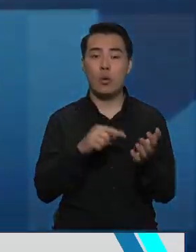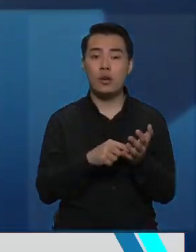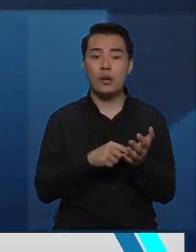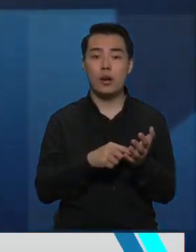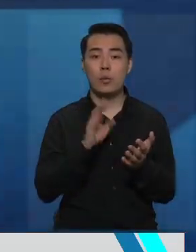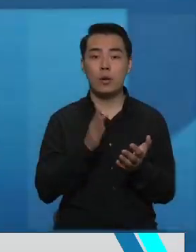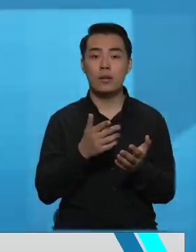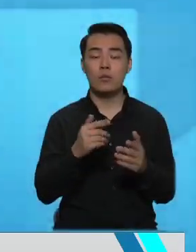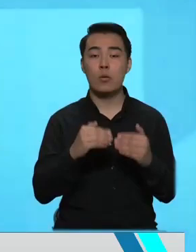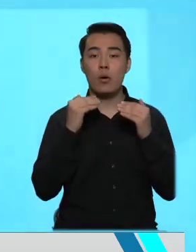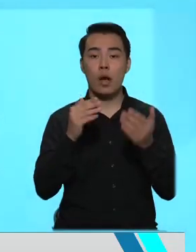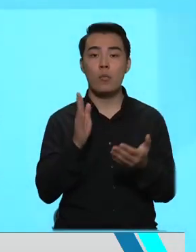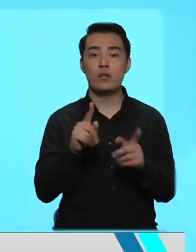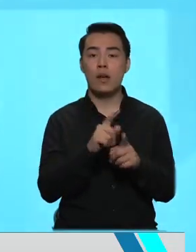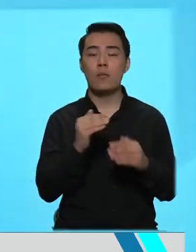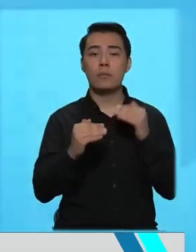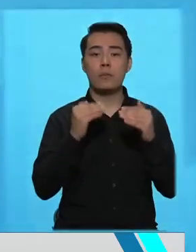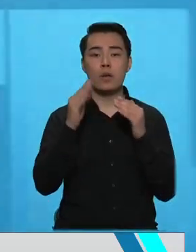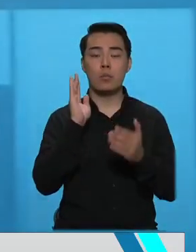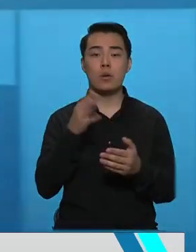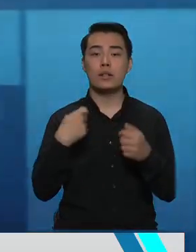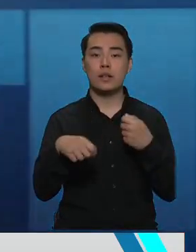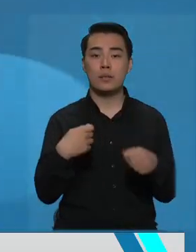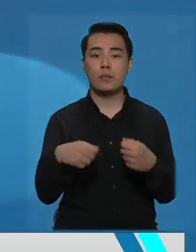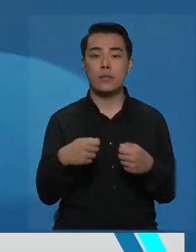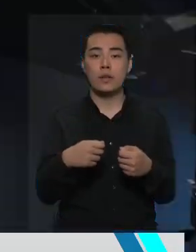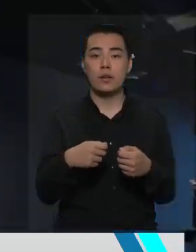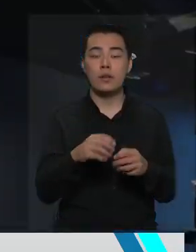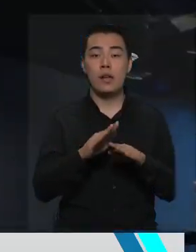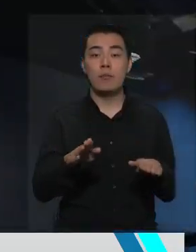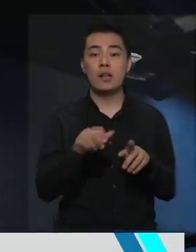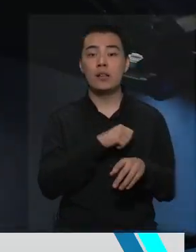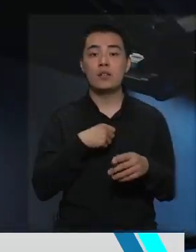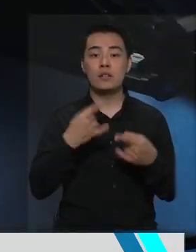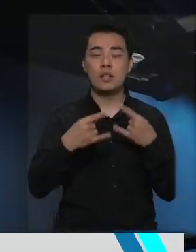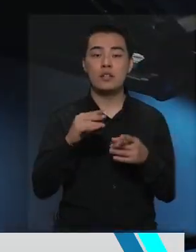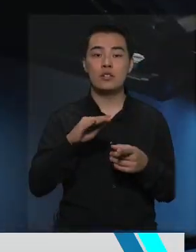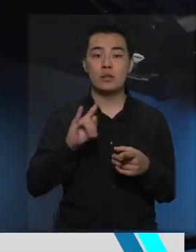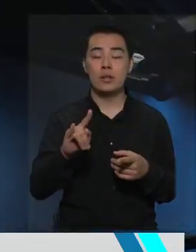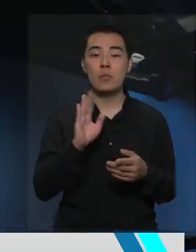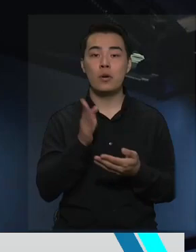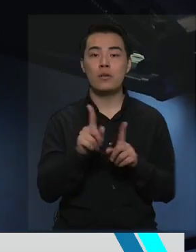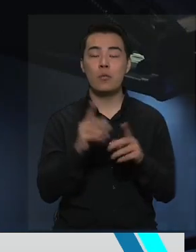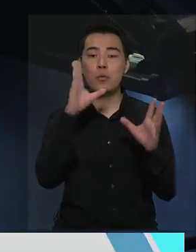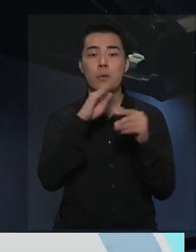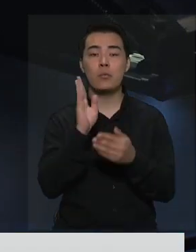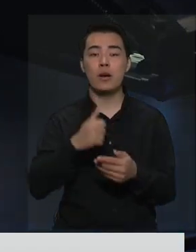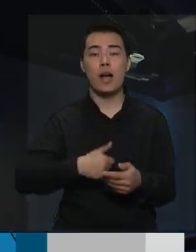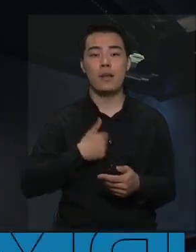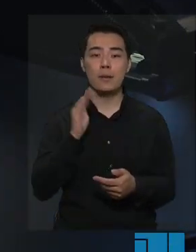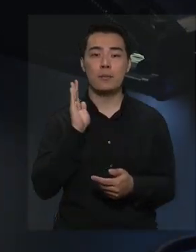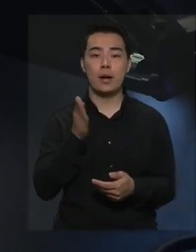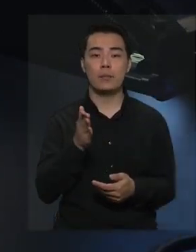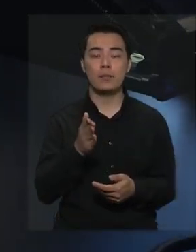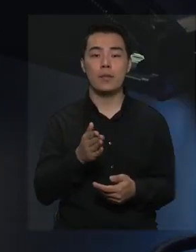где можно масштабировать выходить на международный рынок ребята телеканалы желает вам успехов мы вами гордимся